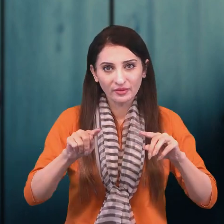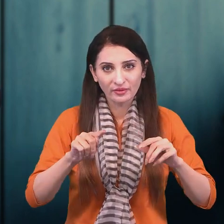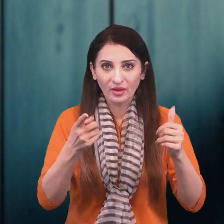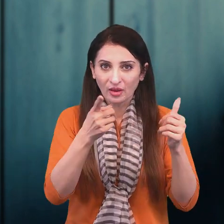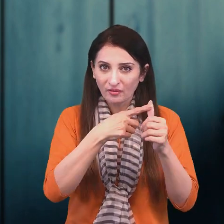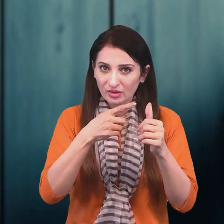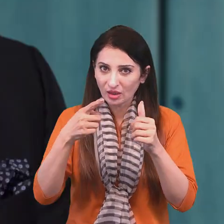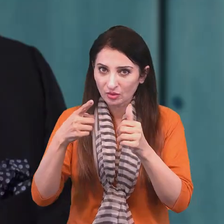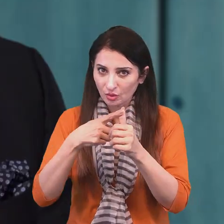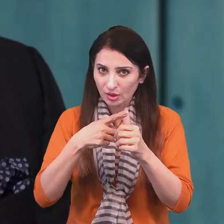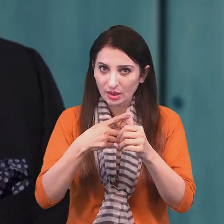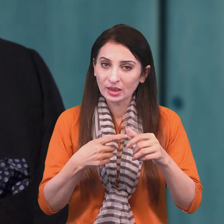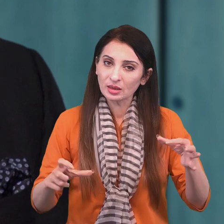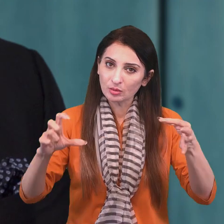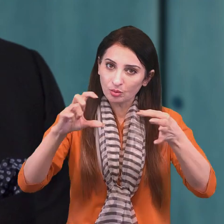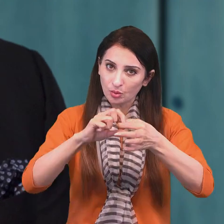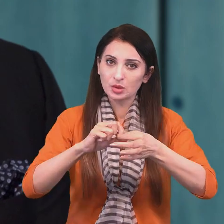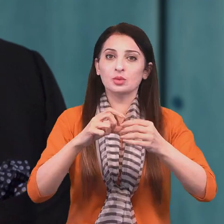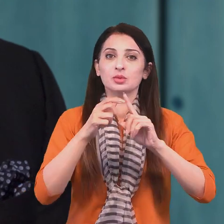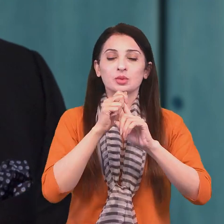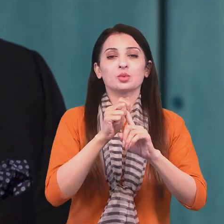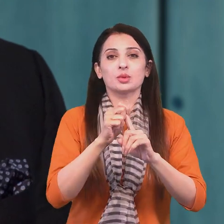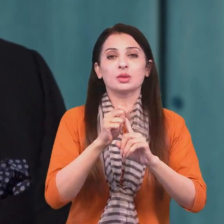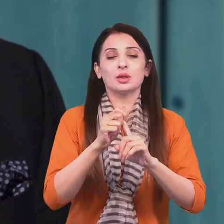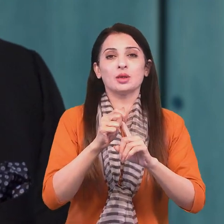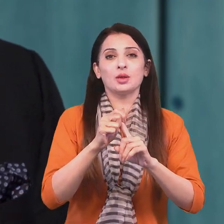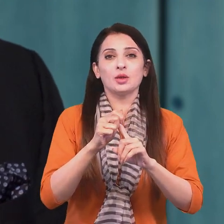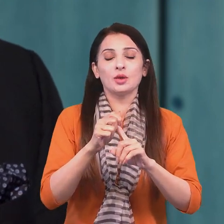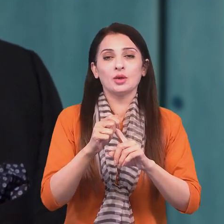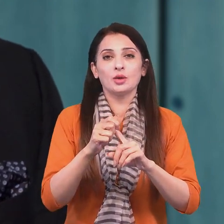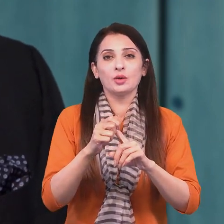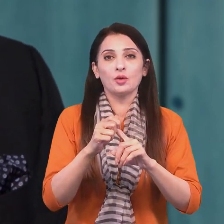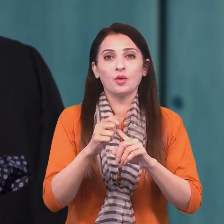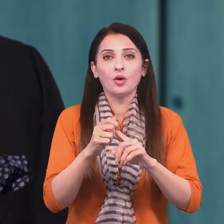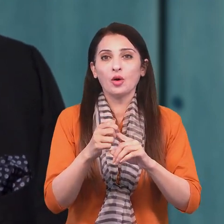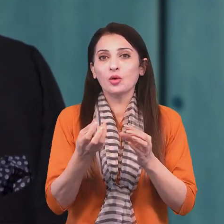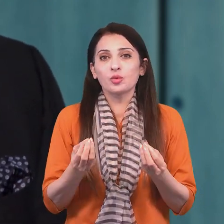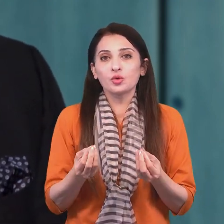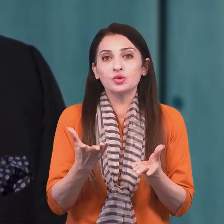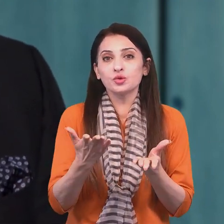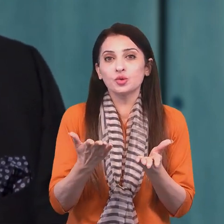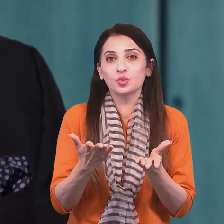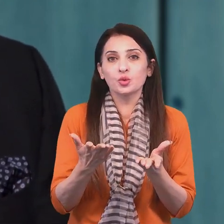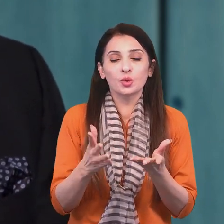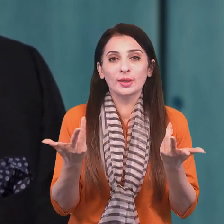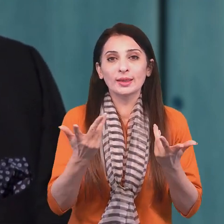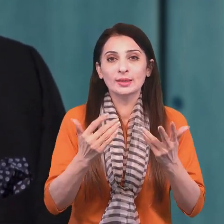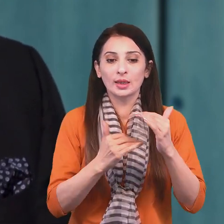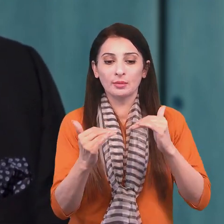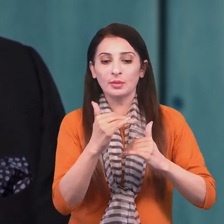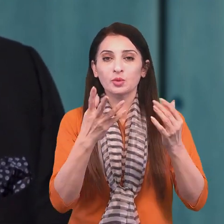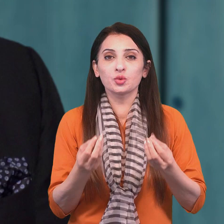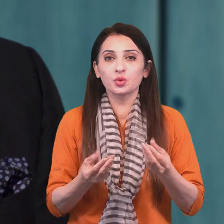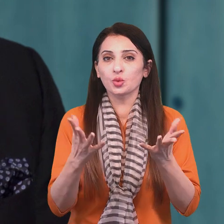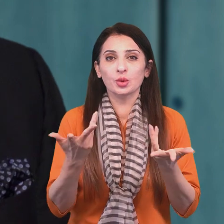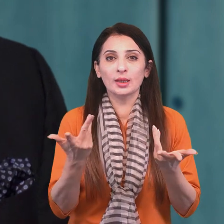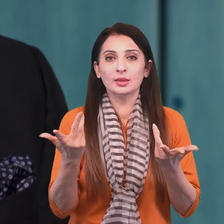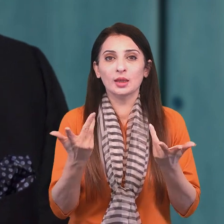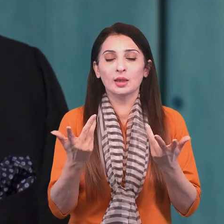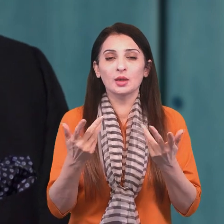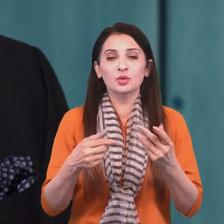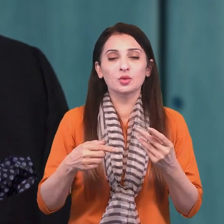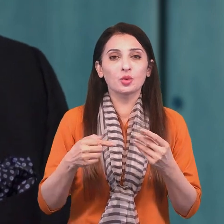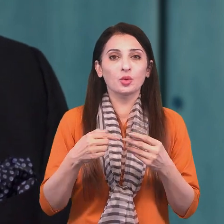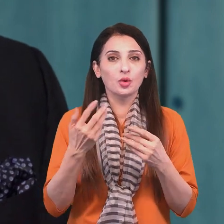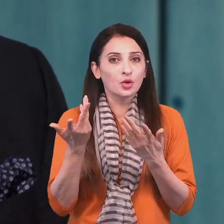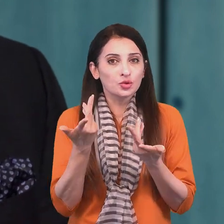وزارتوں کے ساتھ منسلک ہونی چاہیے، اور جو اس کی بنیاد ہے، اب نوجوانوں کا جہاں تک روزگار کا تعلق ہے،